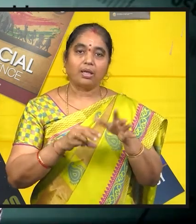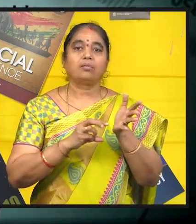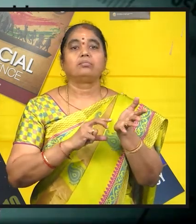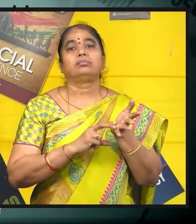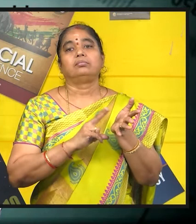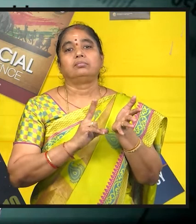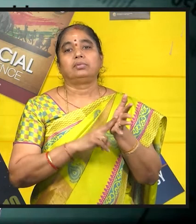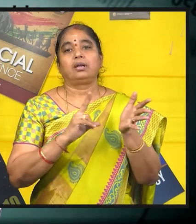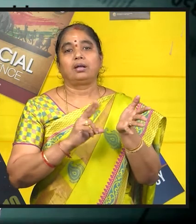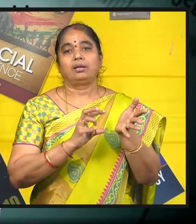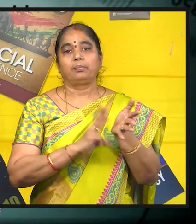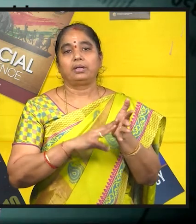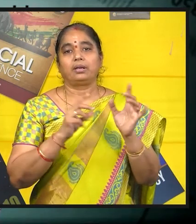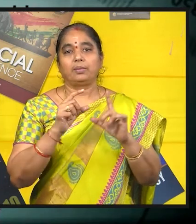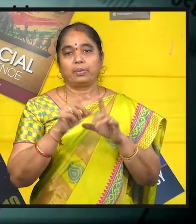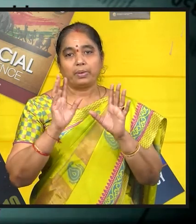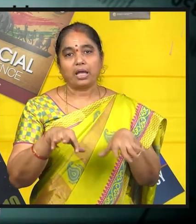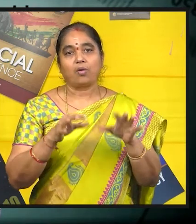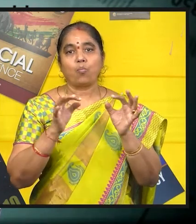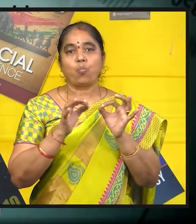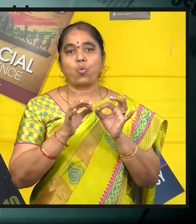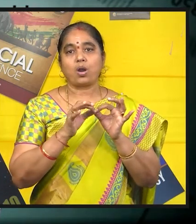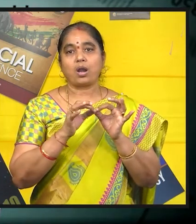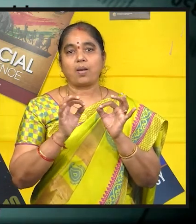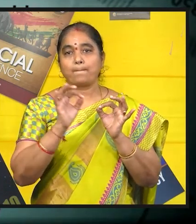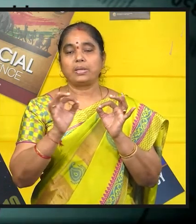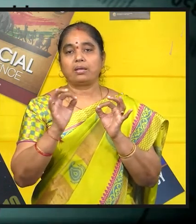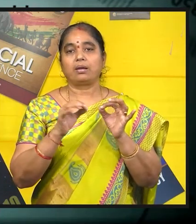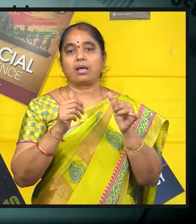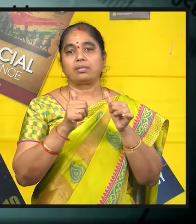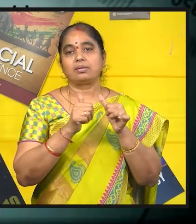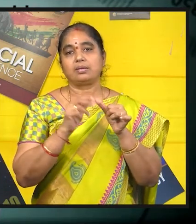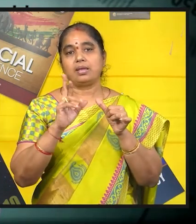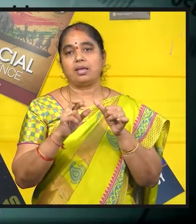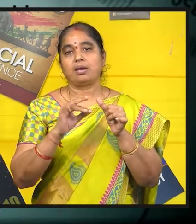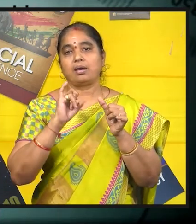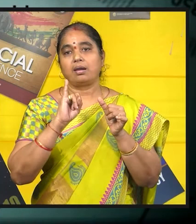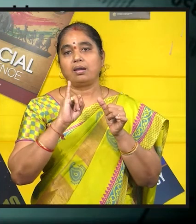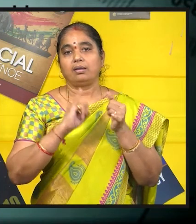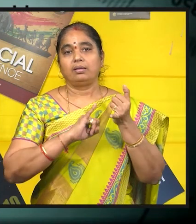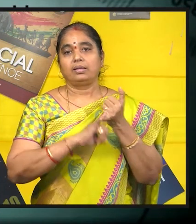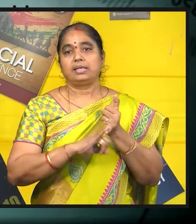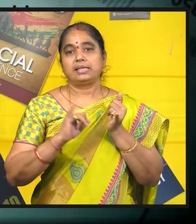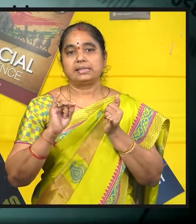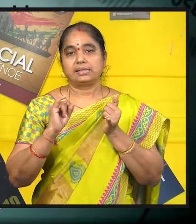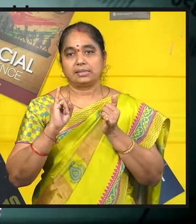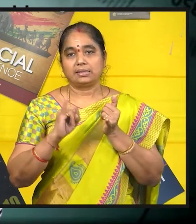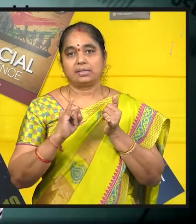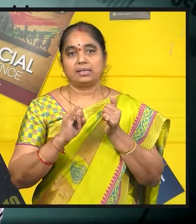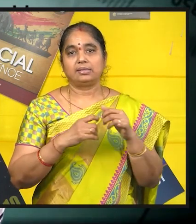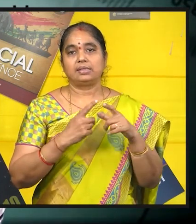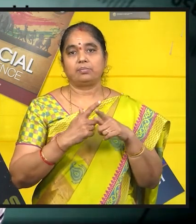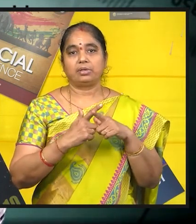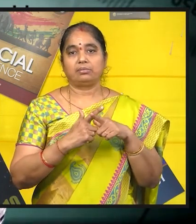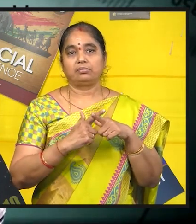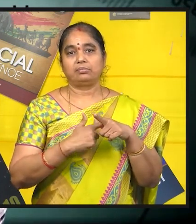அலோகத்தினுடைய பண்பும் இருக்கும். உதாரணமாக பார்த்தீங்கன்னு சொன்னால் போரான், அதுக்கடுத்து பார்த்தீங்கன்னு சொன்னால் ஆர்சனிக்கு, அதுக்கடுத்தது சிலிக்கன், அதுக்கடுத்தது ஜெர்மானியம்,